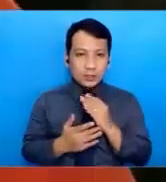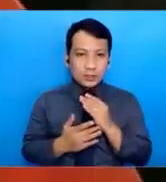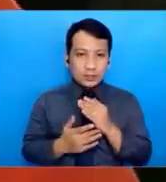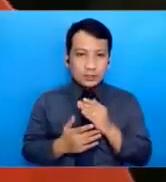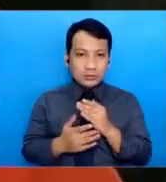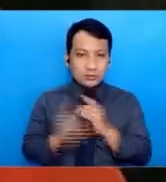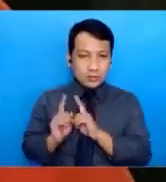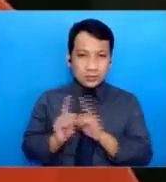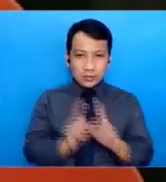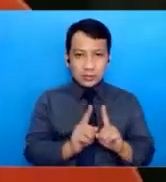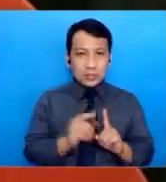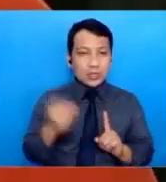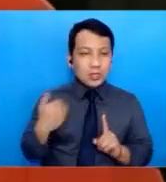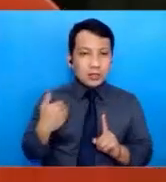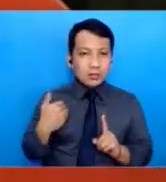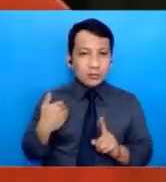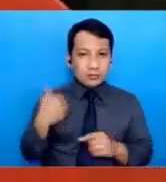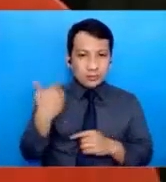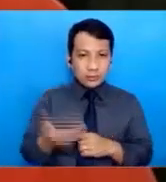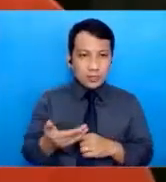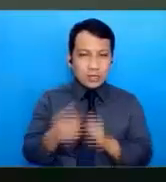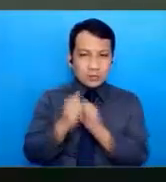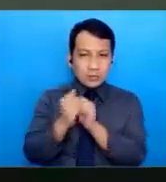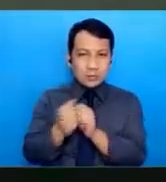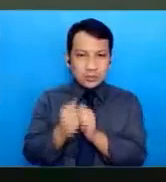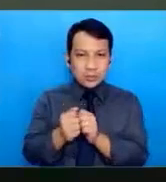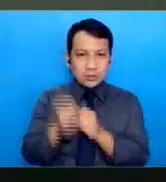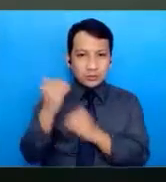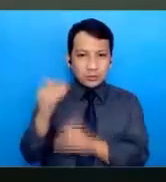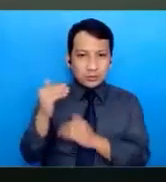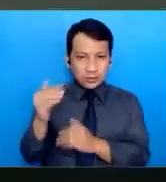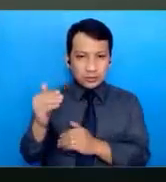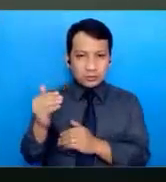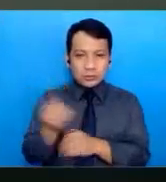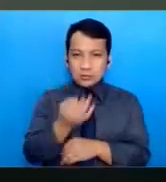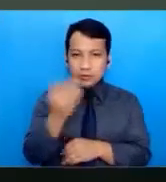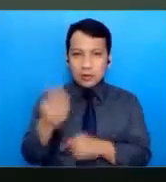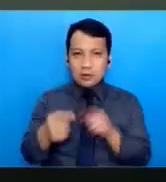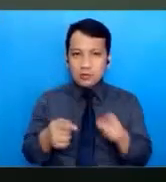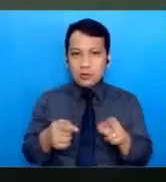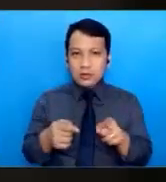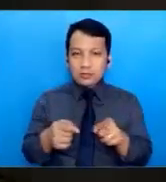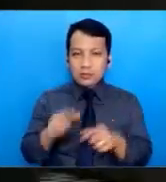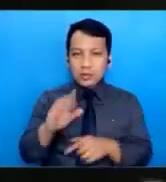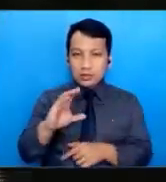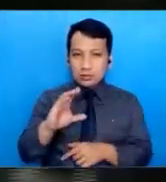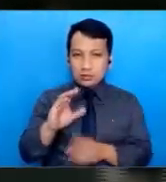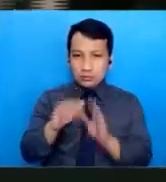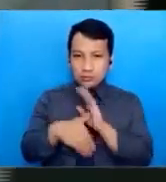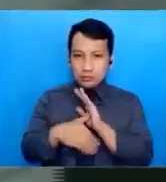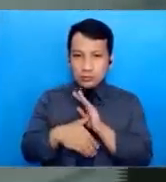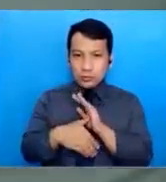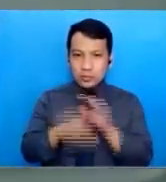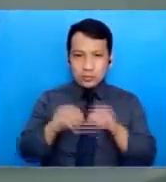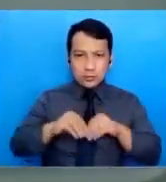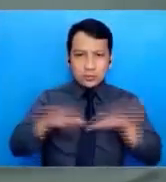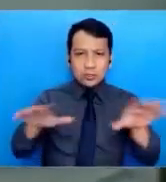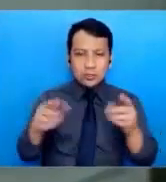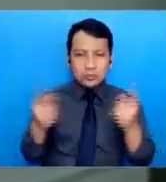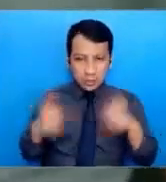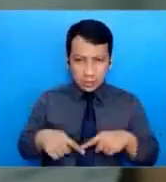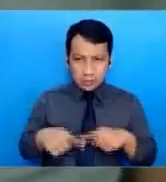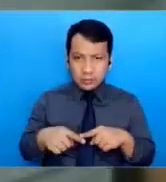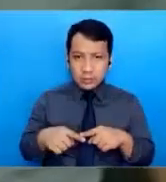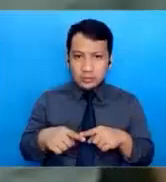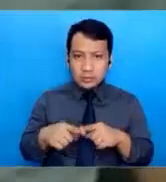right? So as far as companions are concerned, the limits will remain. Siniguro naman ng COMELEC na hindi magiging super spreader event ang COC